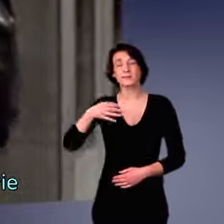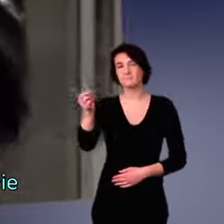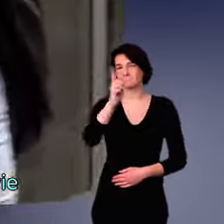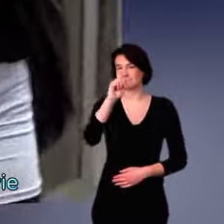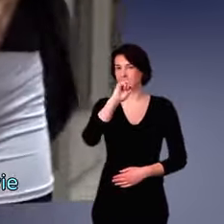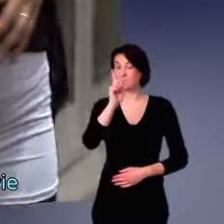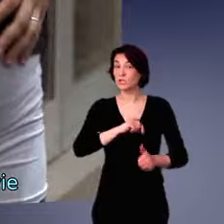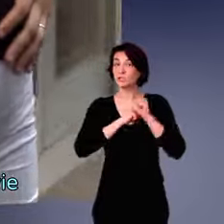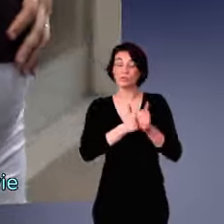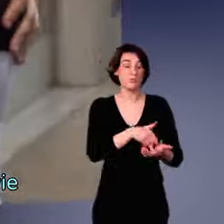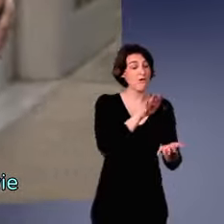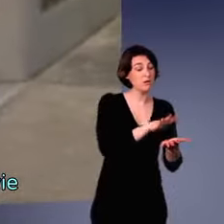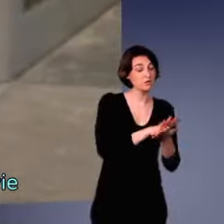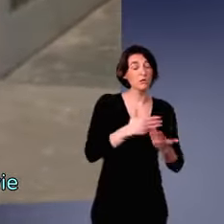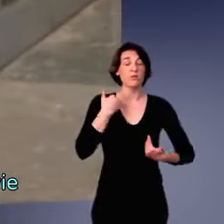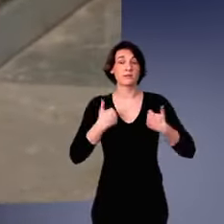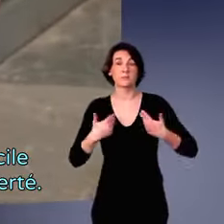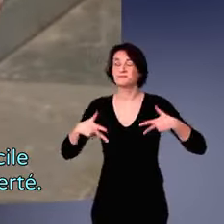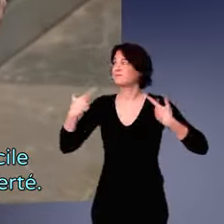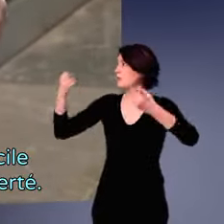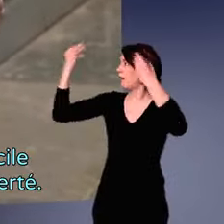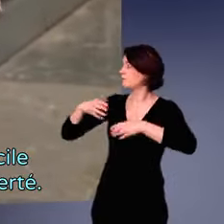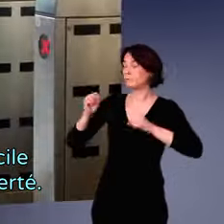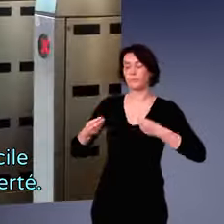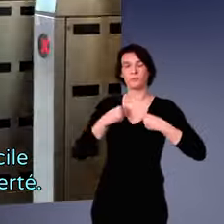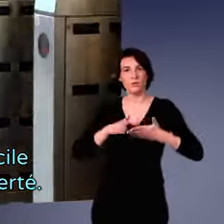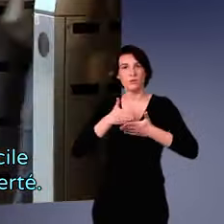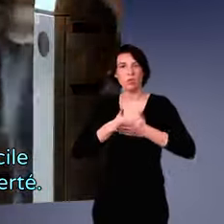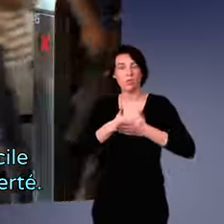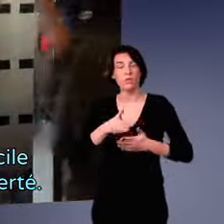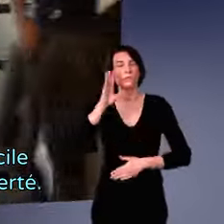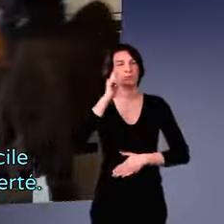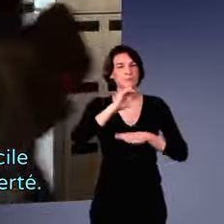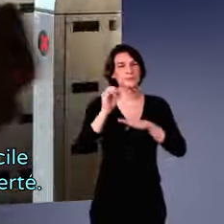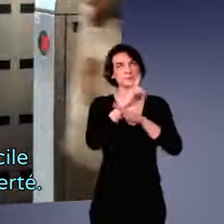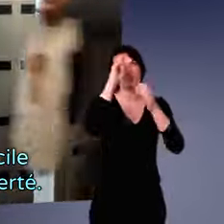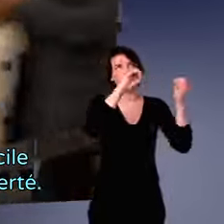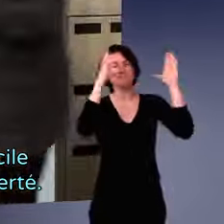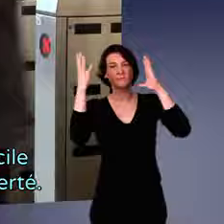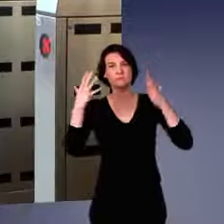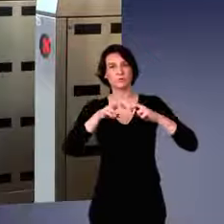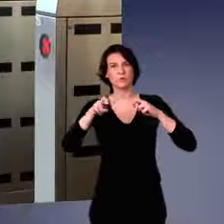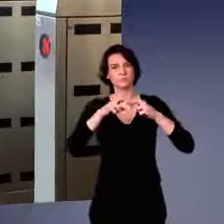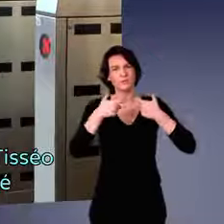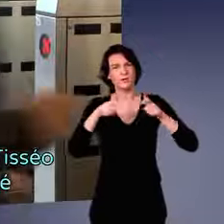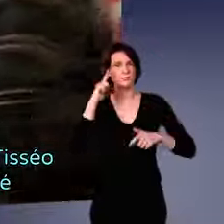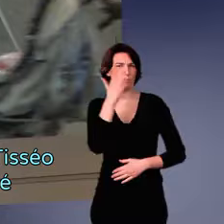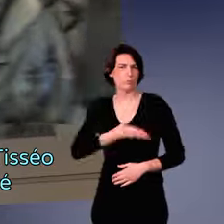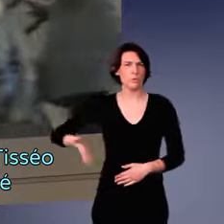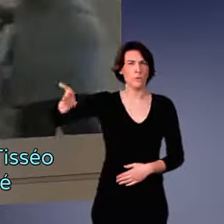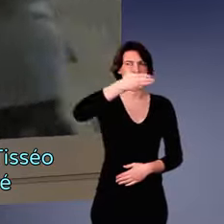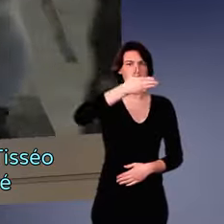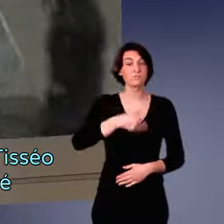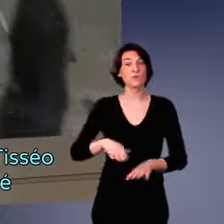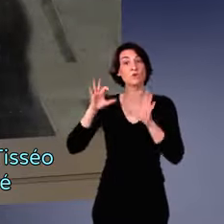handicap les circonstances de la vie font qu'il est parfois difficile d'aller et venir en toute liberté la démarche